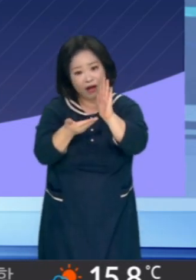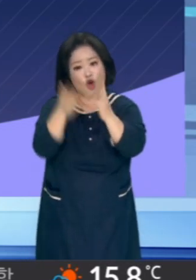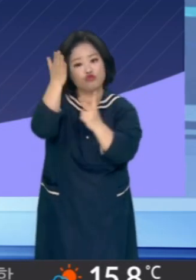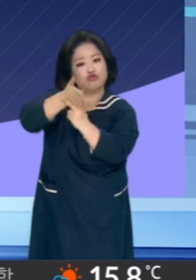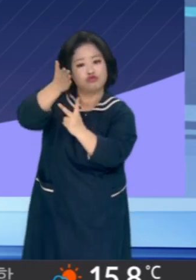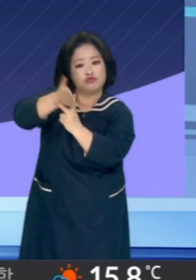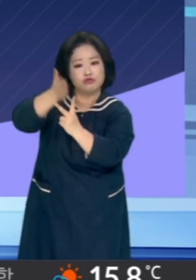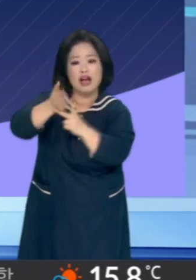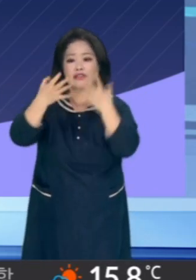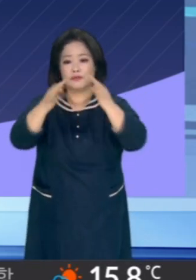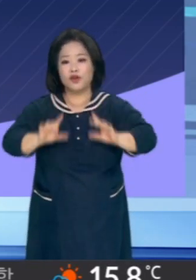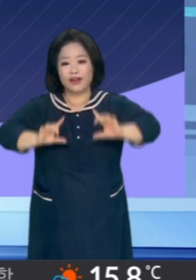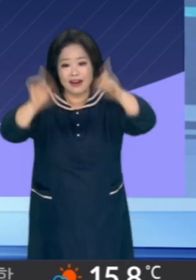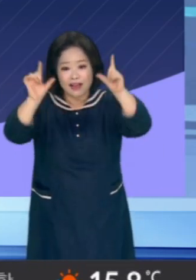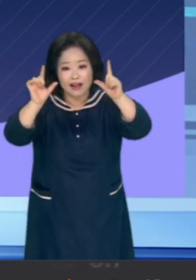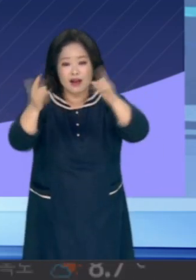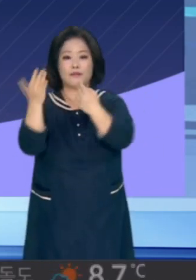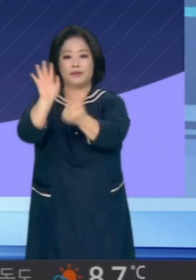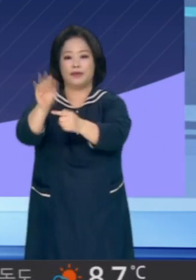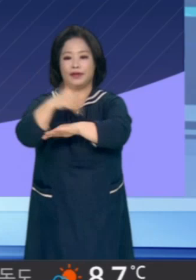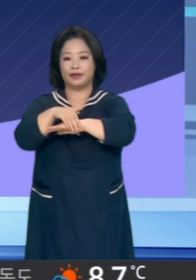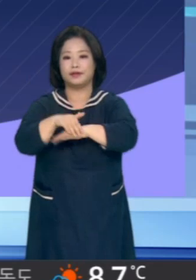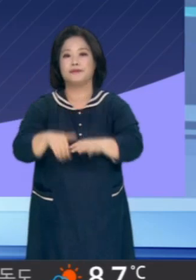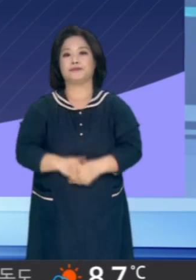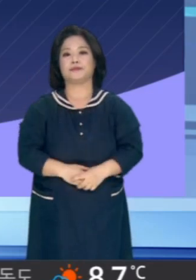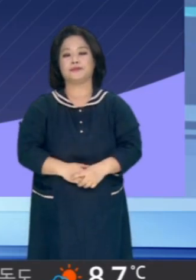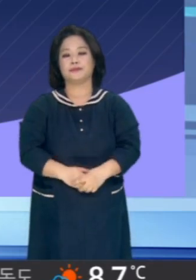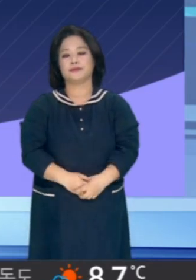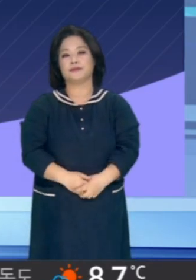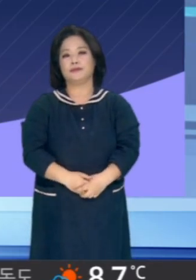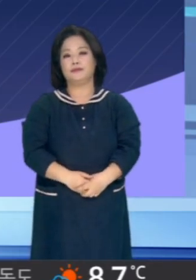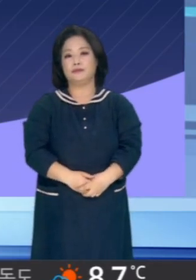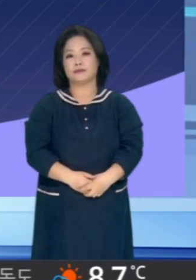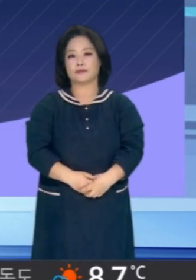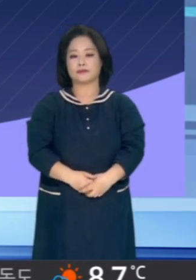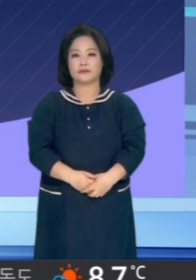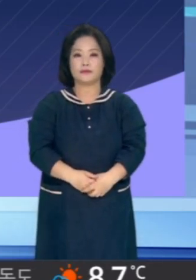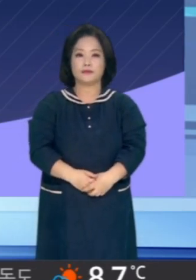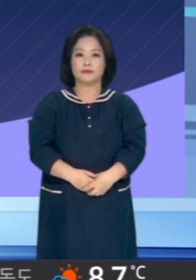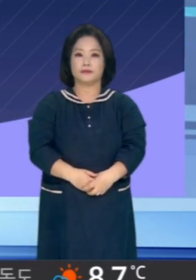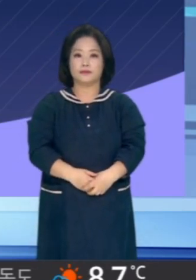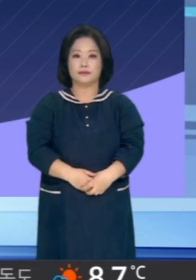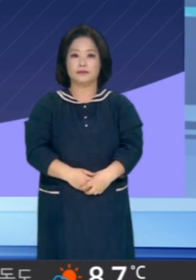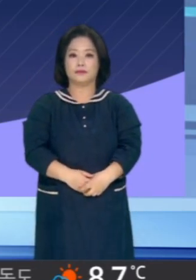오는 금요일 새로운 거리두기 조치를 발표할 예정입니다. 지금까지 그래픽 뉴스였습니다.